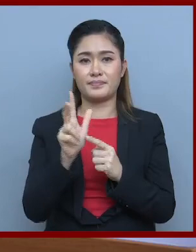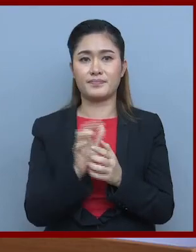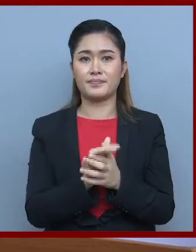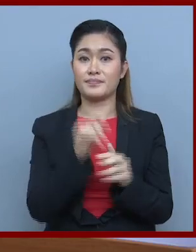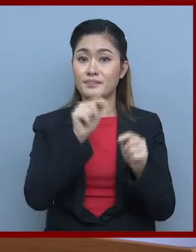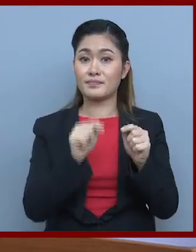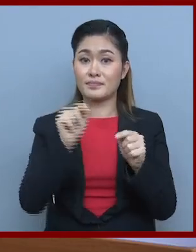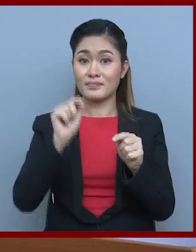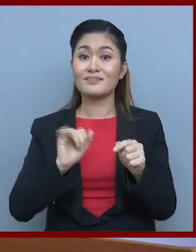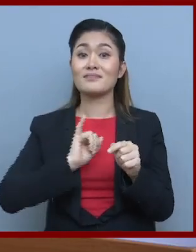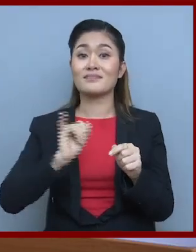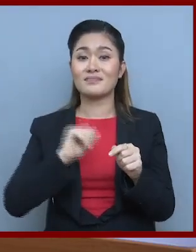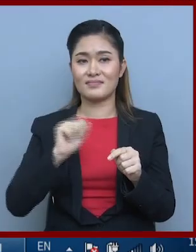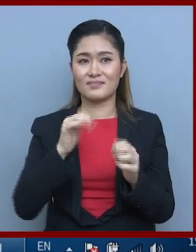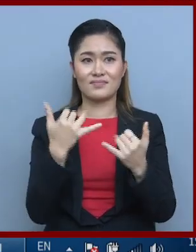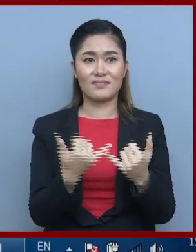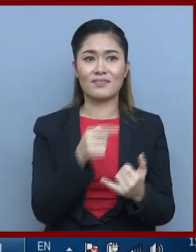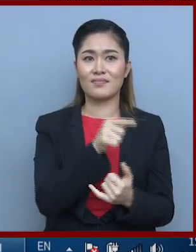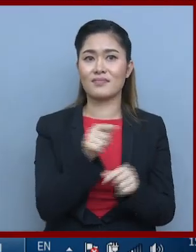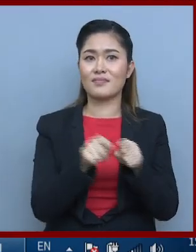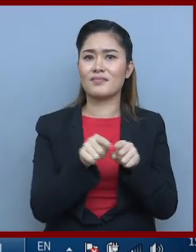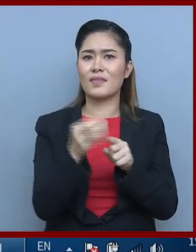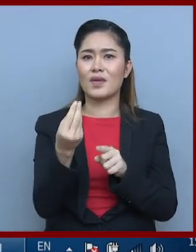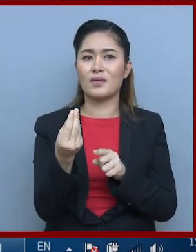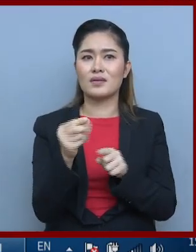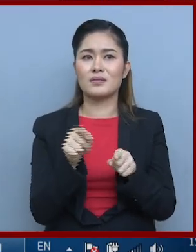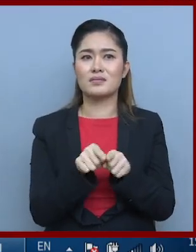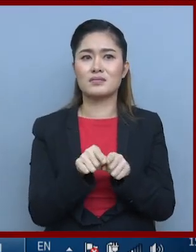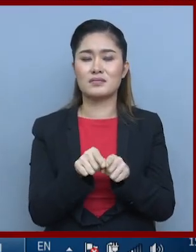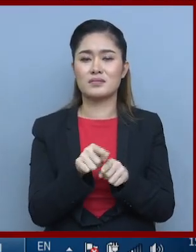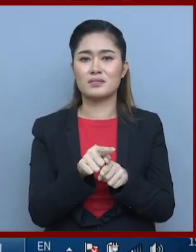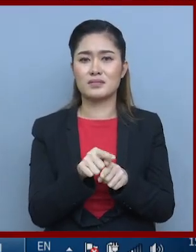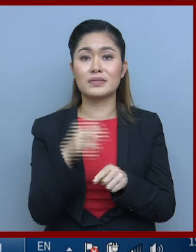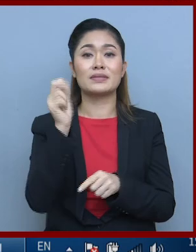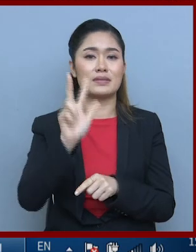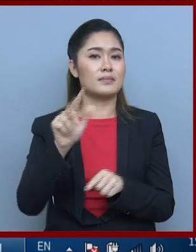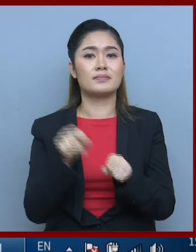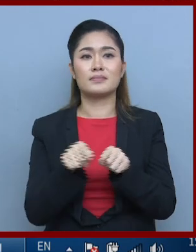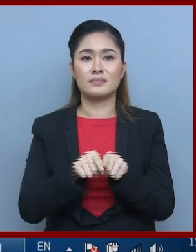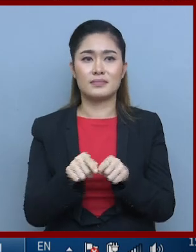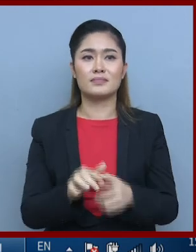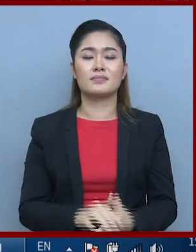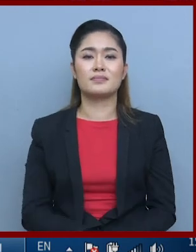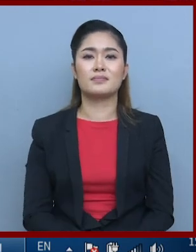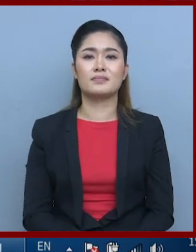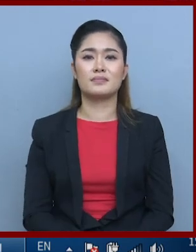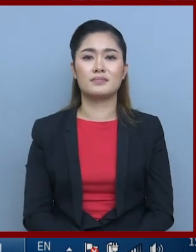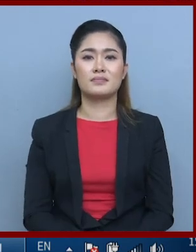หนุนแล้วใช่ไหมนี่ก็ Bevel Width เป็นเท่าไหร่เหมือนกันเป็น3